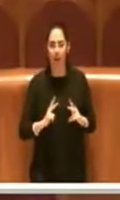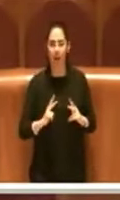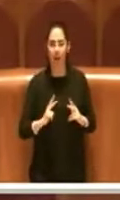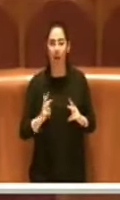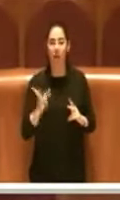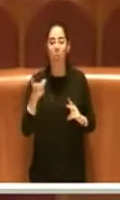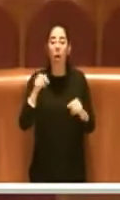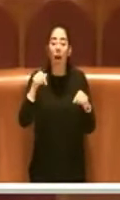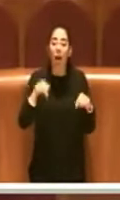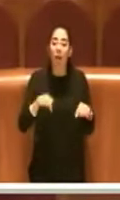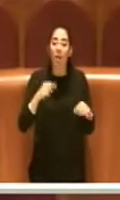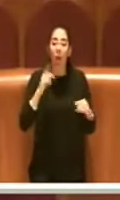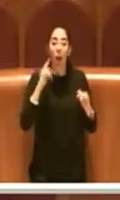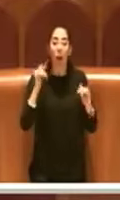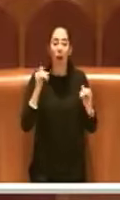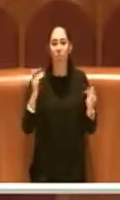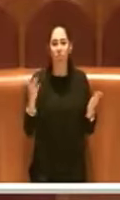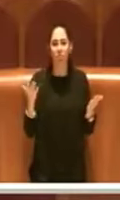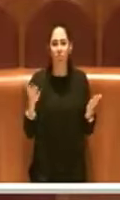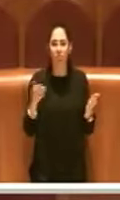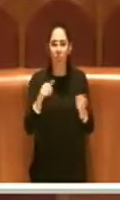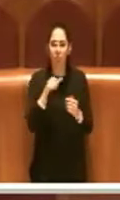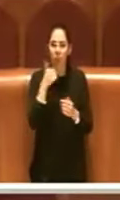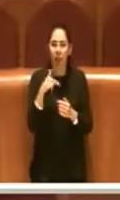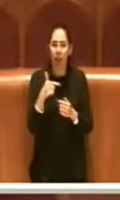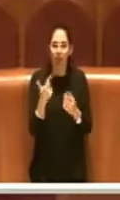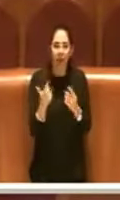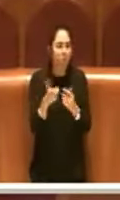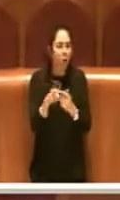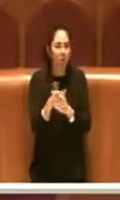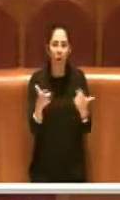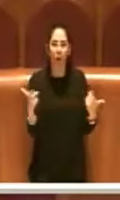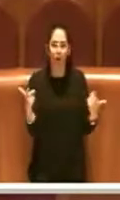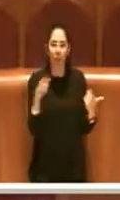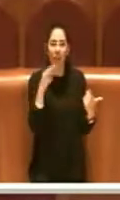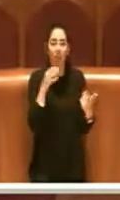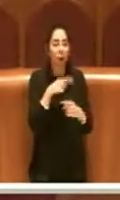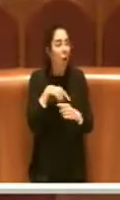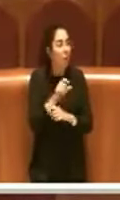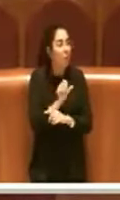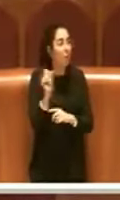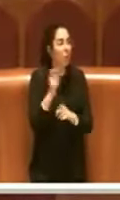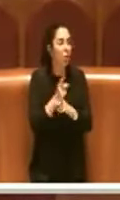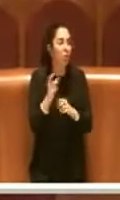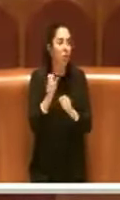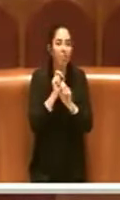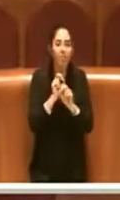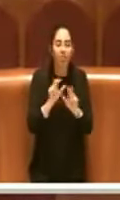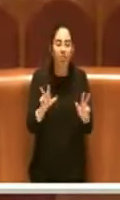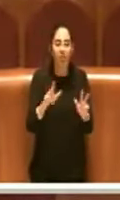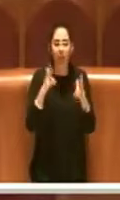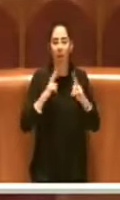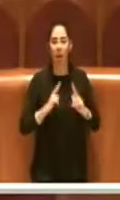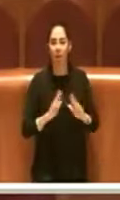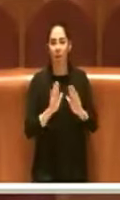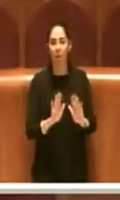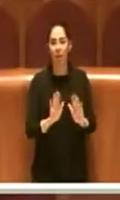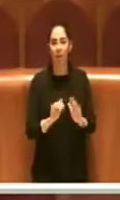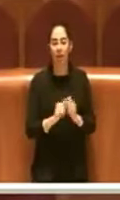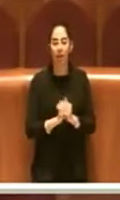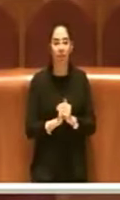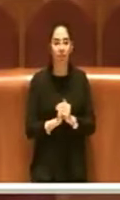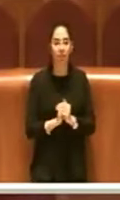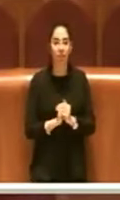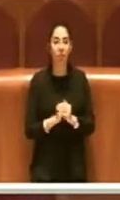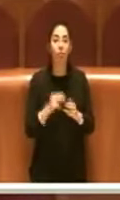alcuna ragione di allarme, quindi sta a noi per primi diffondere tranquillità. Le strutture di